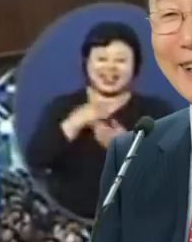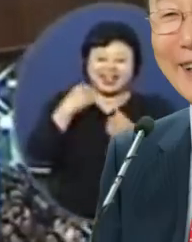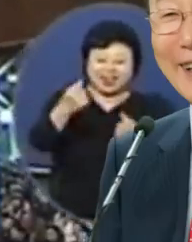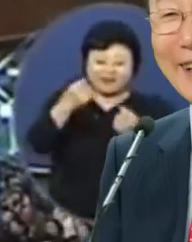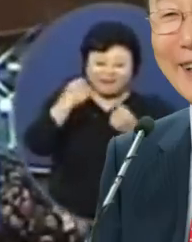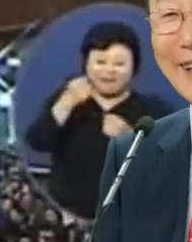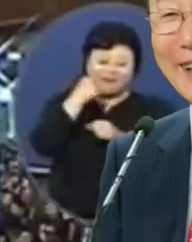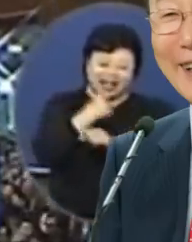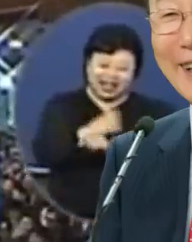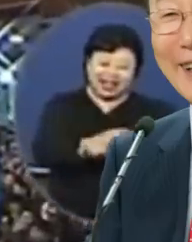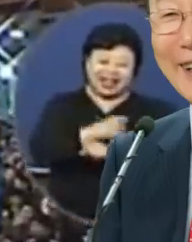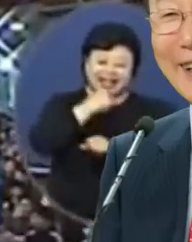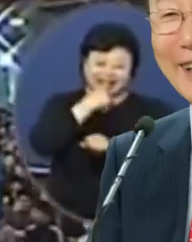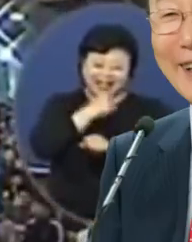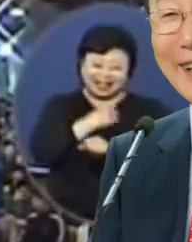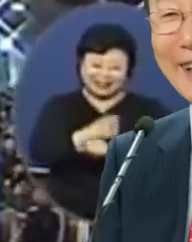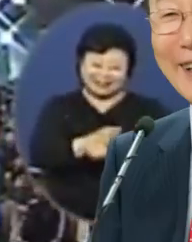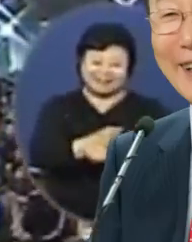잘되고